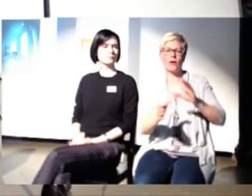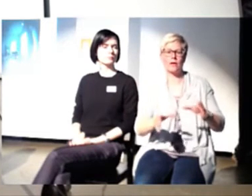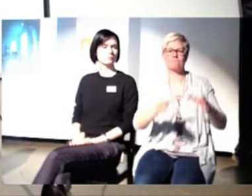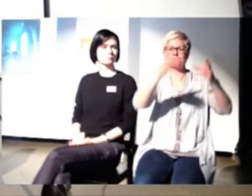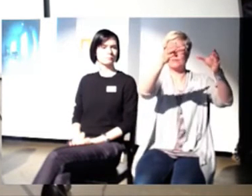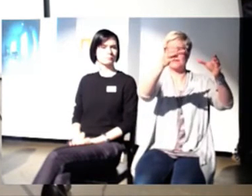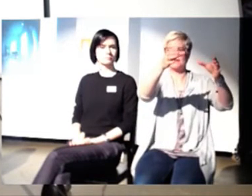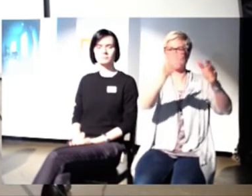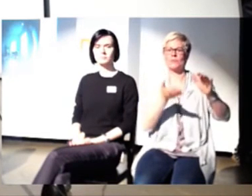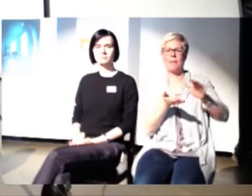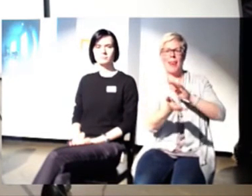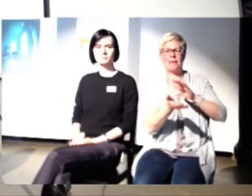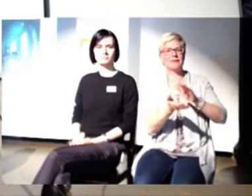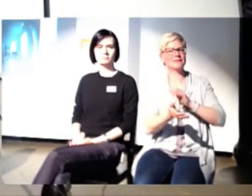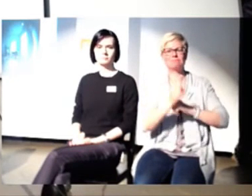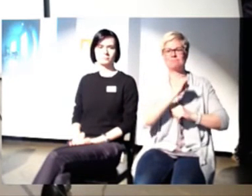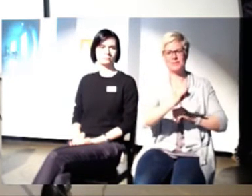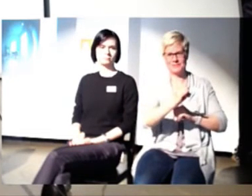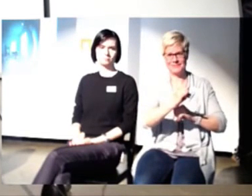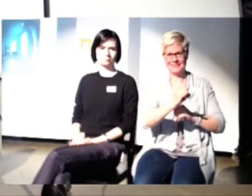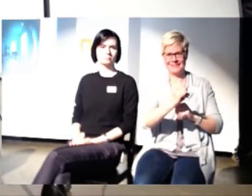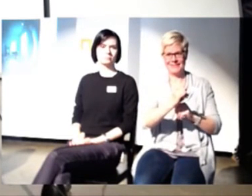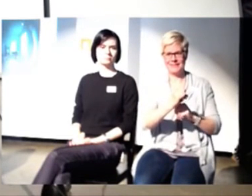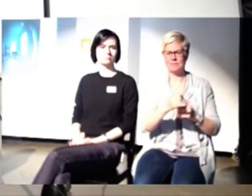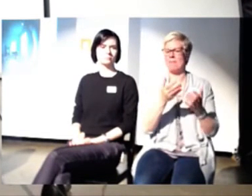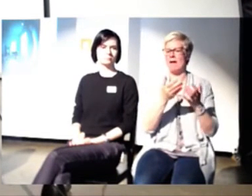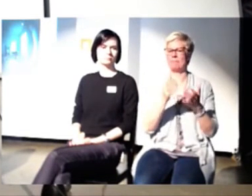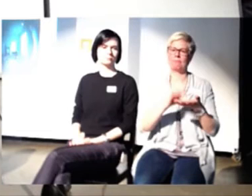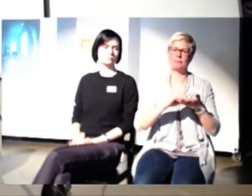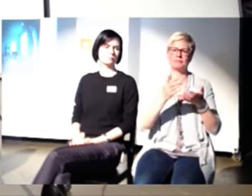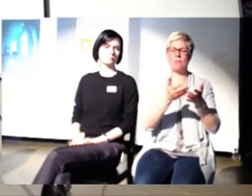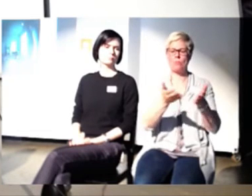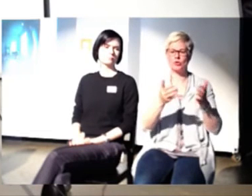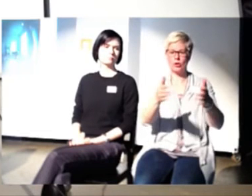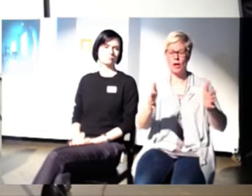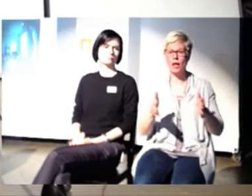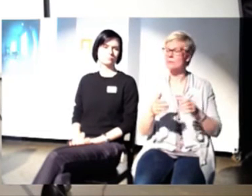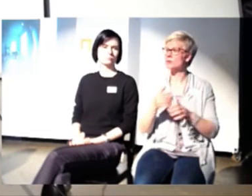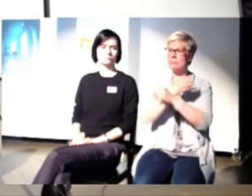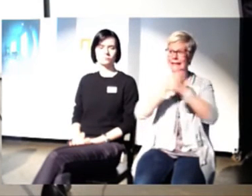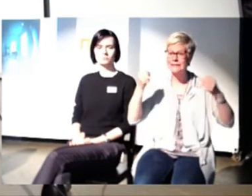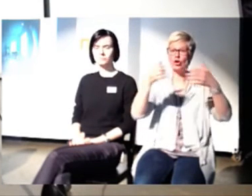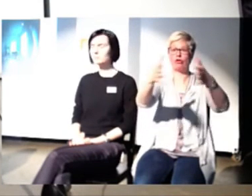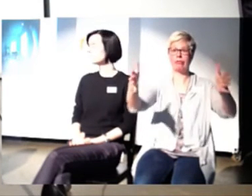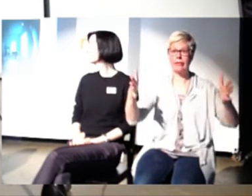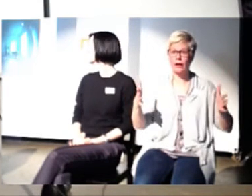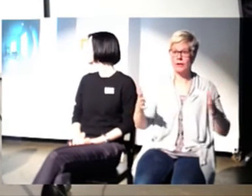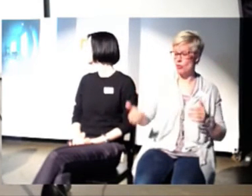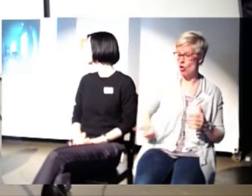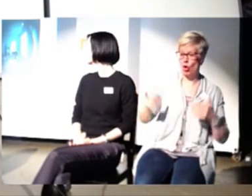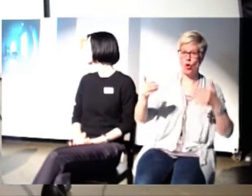on ymmärtääkseni jo aika museaalinen. Mutta tuota, siellä on hyvät isot tilat, siellä on iso olohuone, siellä